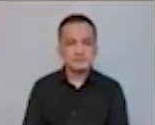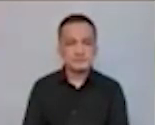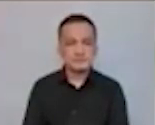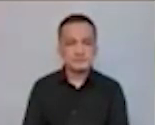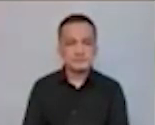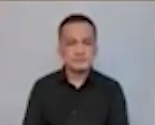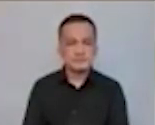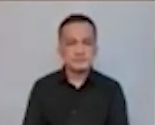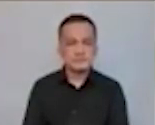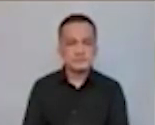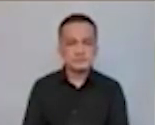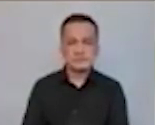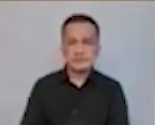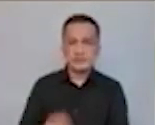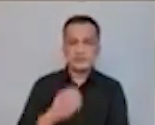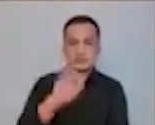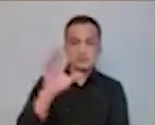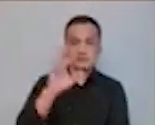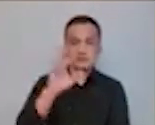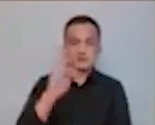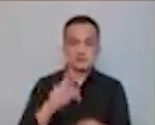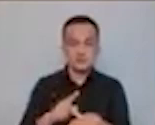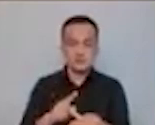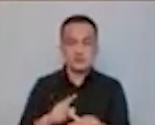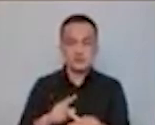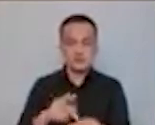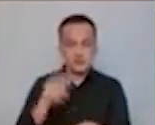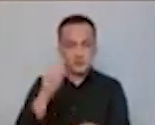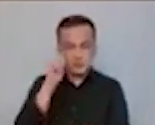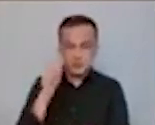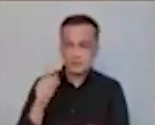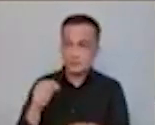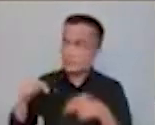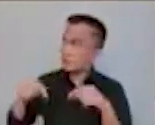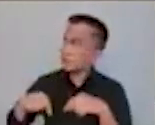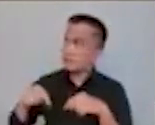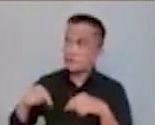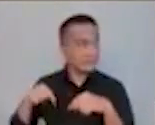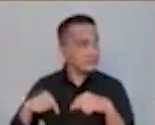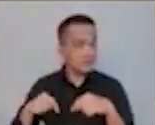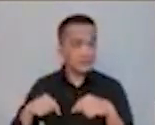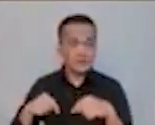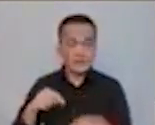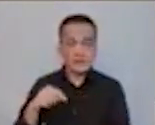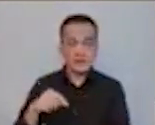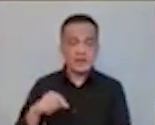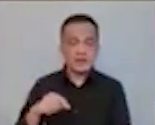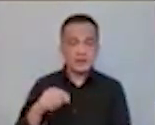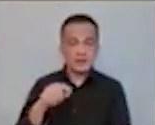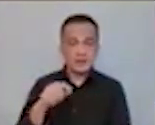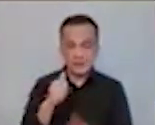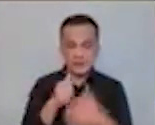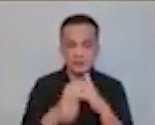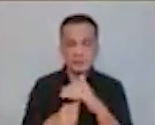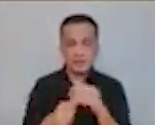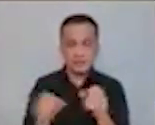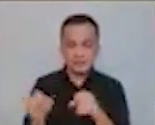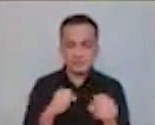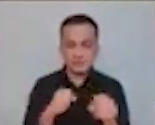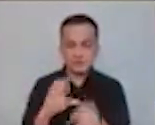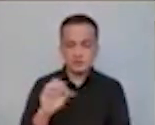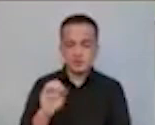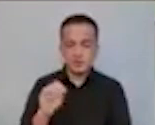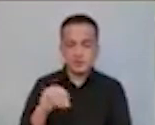Rise and shine Pilipinas, rise and shine Audrey. Nandito tayo ngayon sa dito sa Abra Sports Complex dito sa Abra kung